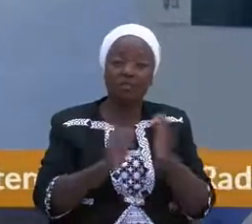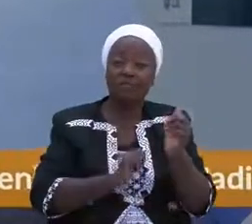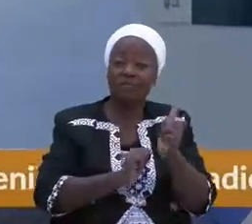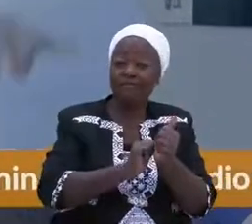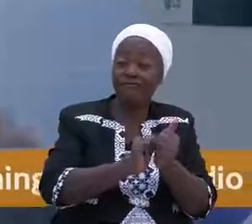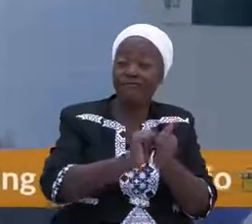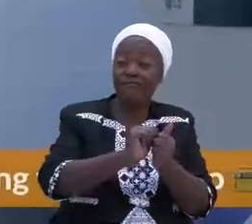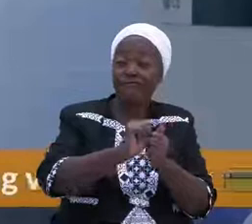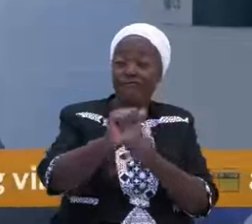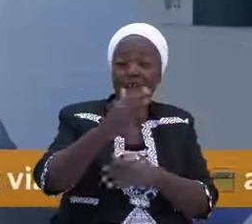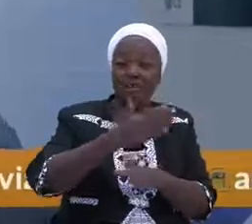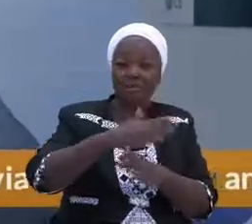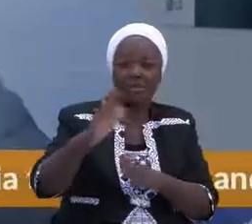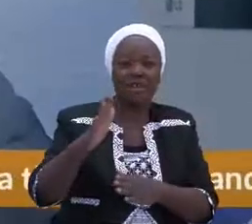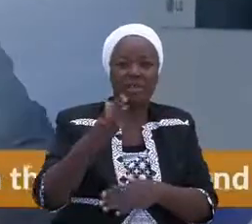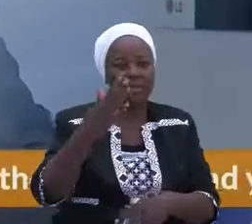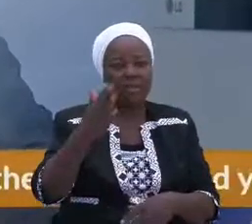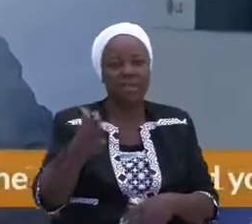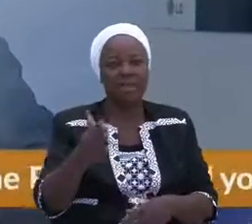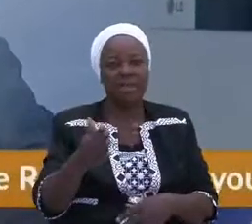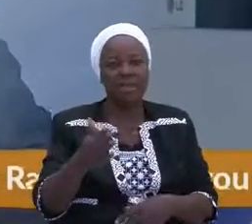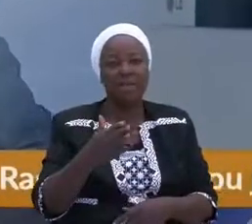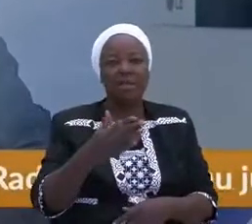Vous qui êtes loin,